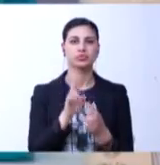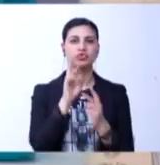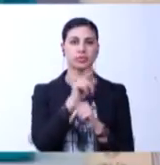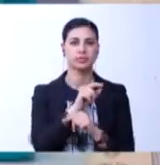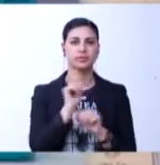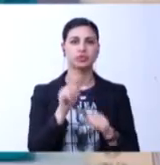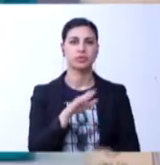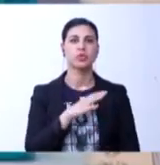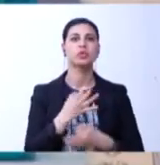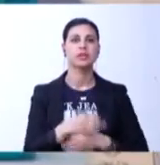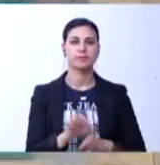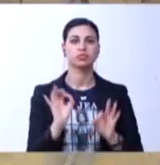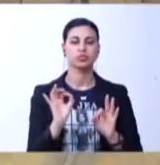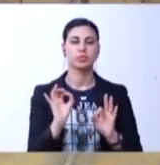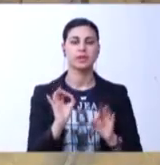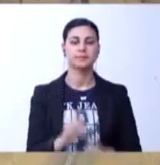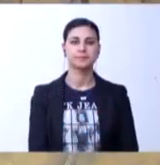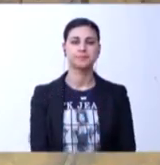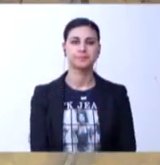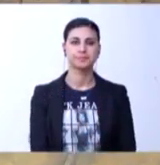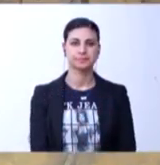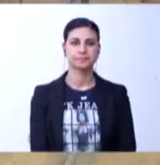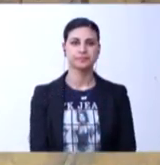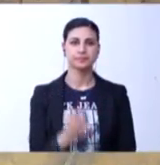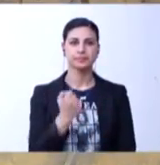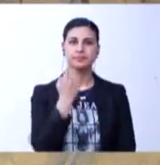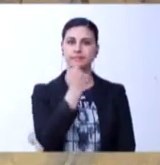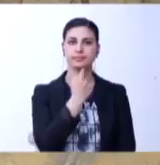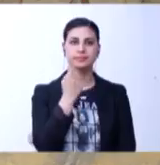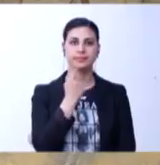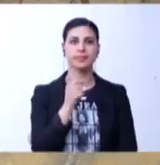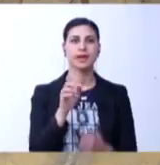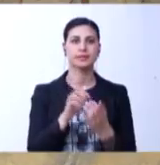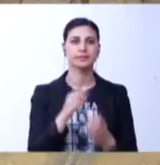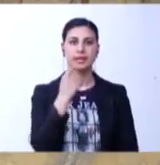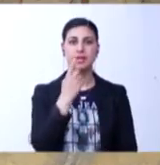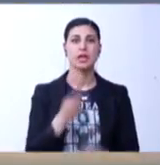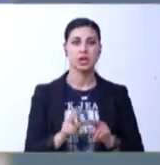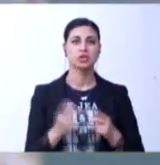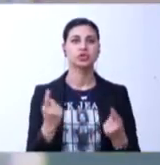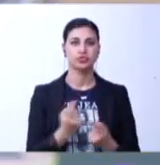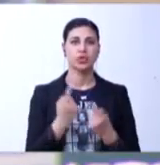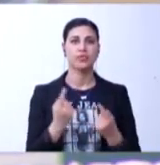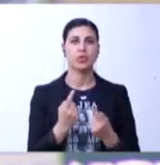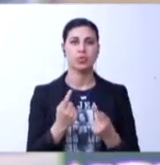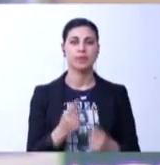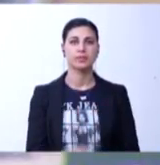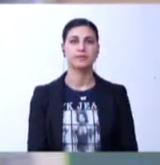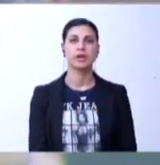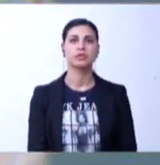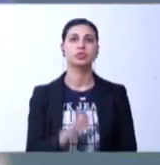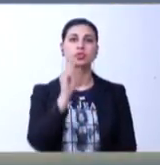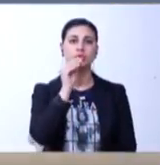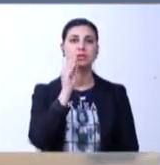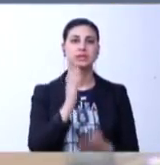შეიძლება ენა თავისუფლად მოხდეს გვერდითა ნაწილში ან წინა ნაწილში და მოიკვნიტოს ენა. ეს ფიზიოლოგიურად როდესაც